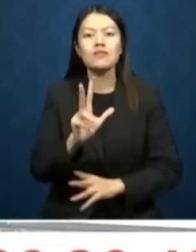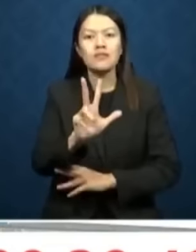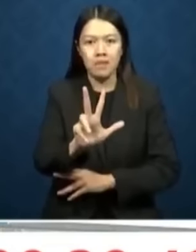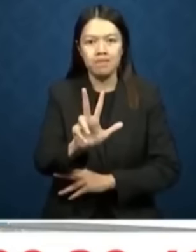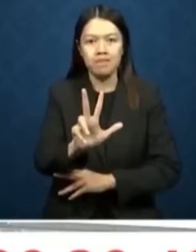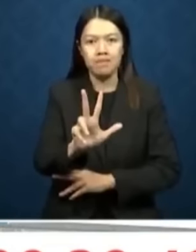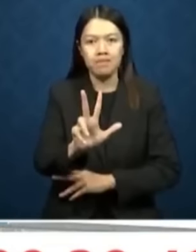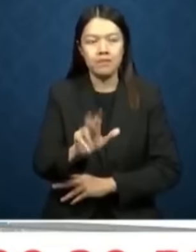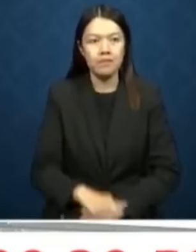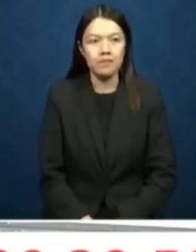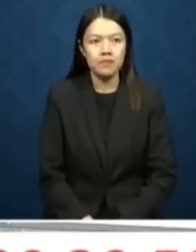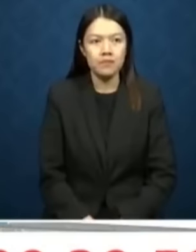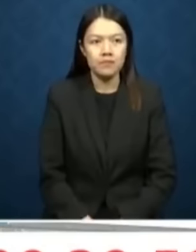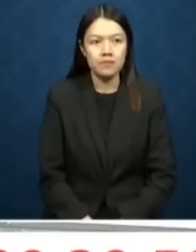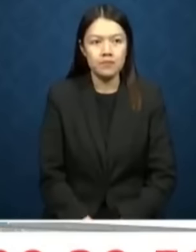าน